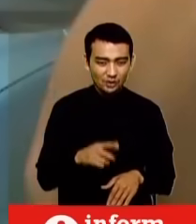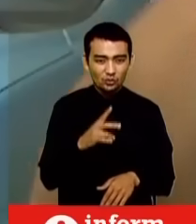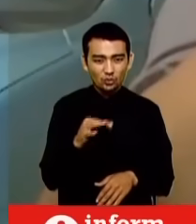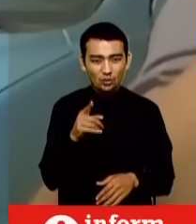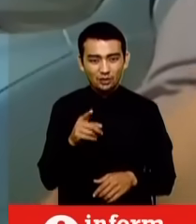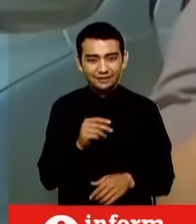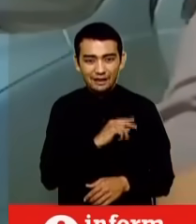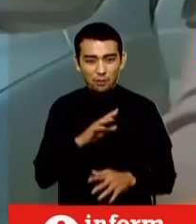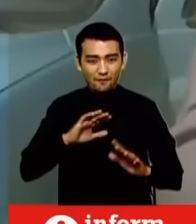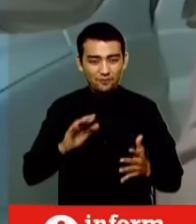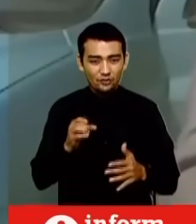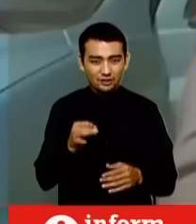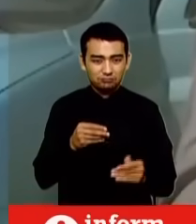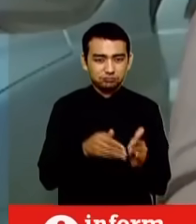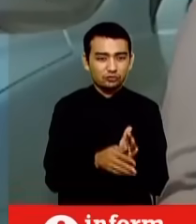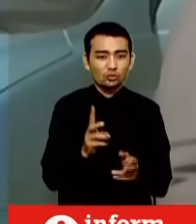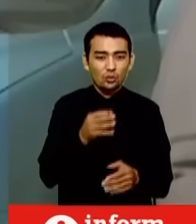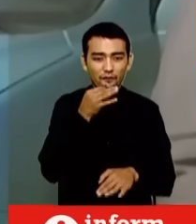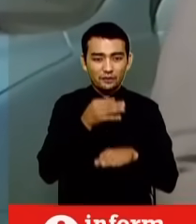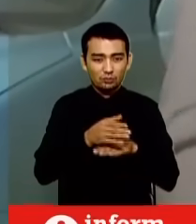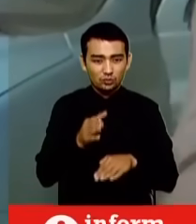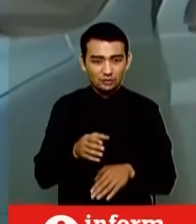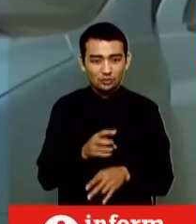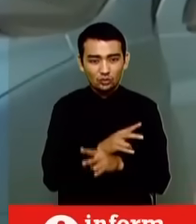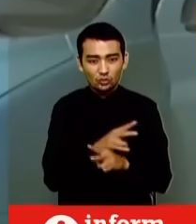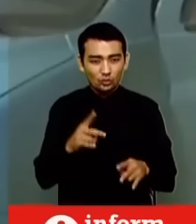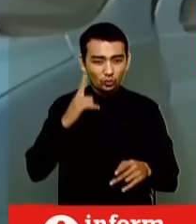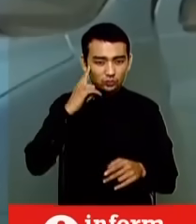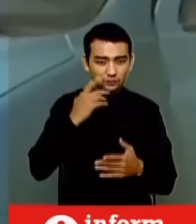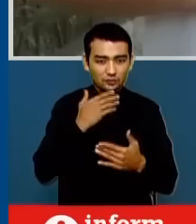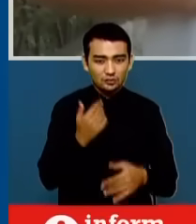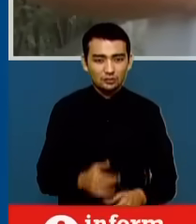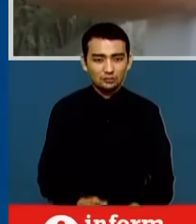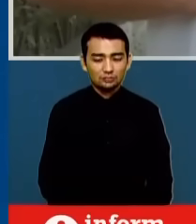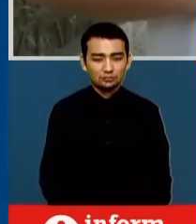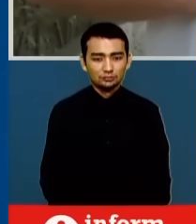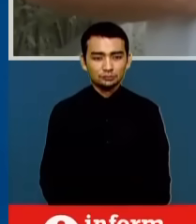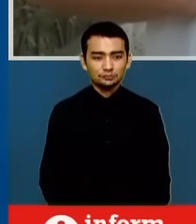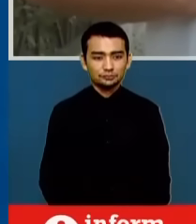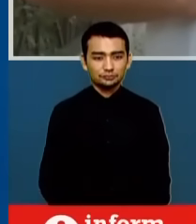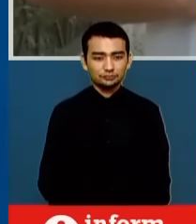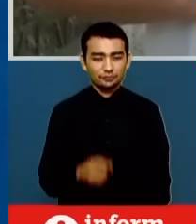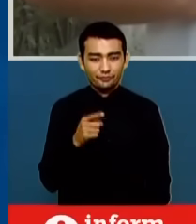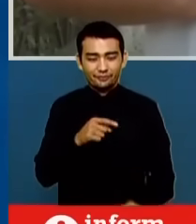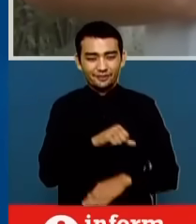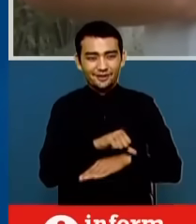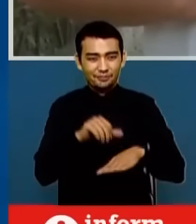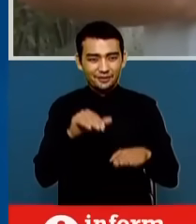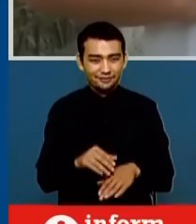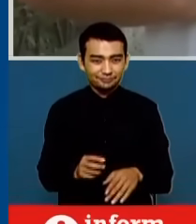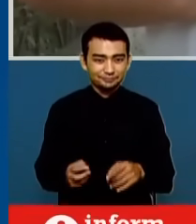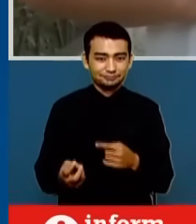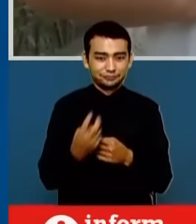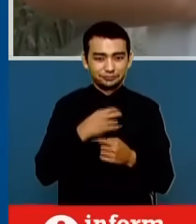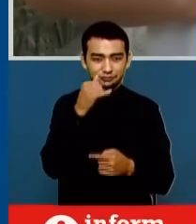істен шығатын болса, шығынын көмітіп береді. Бұны ешкім ойлап жатқан жоқ. Чонкапқа өткізу бекетінен бергі бетке өте